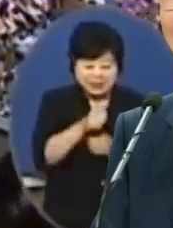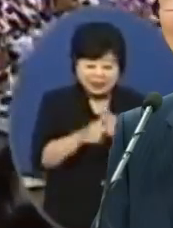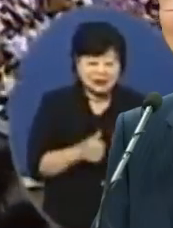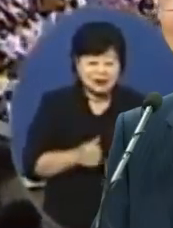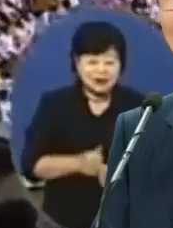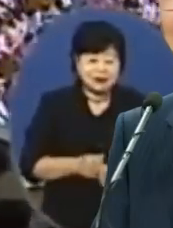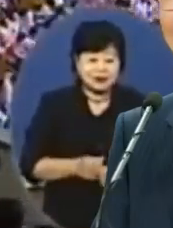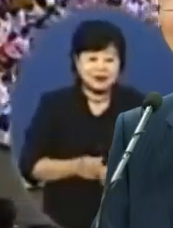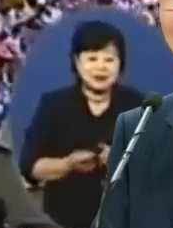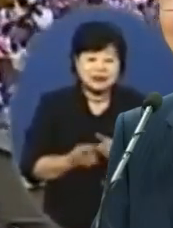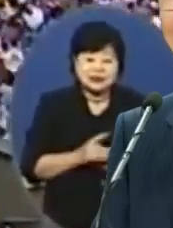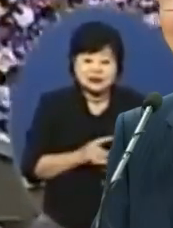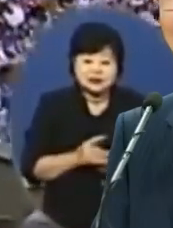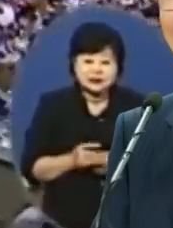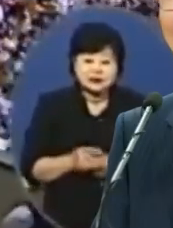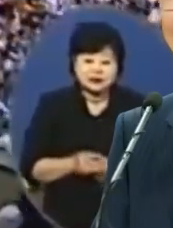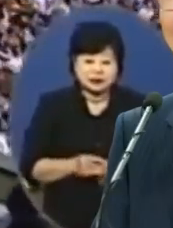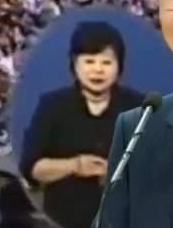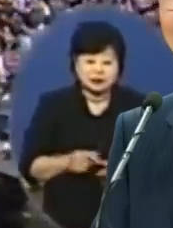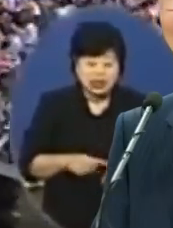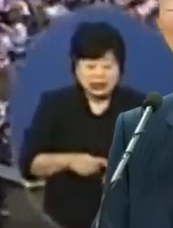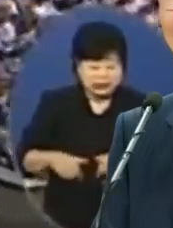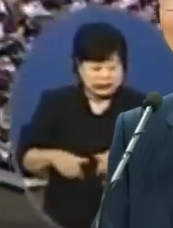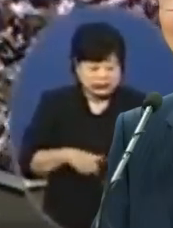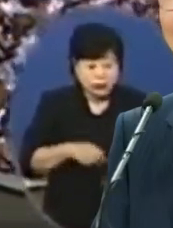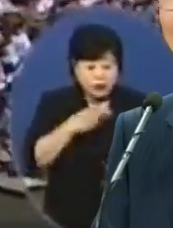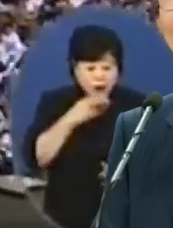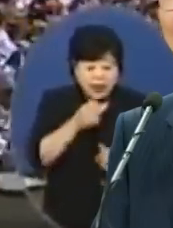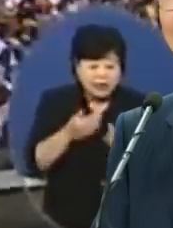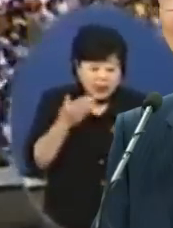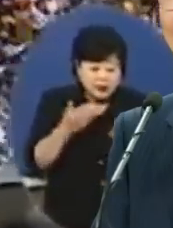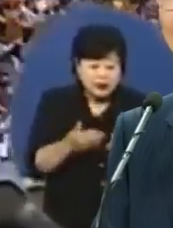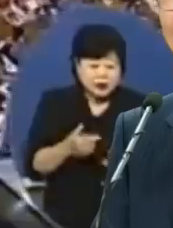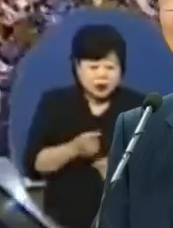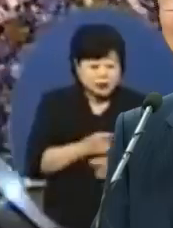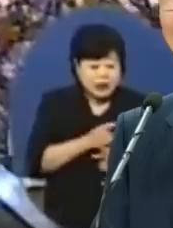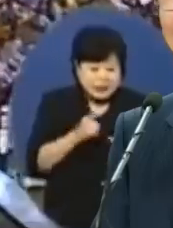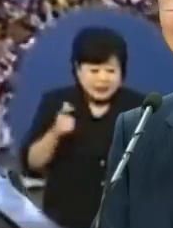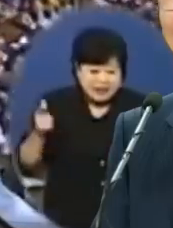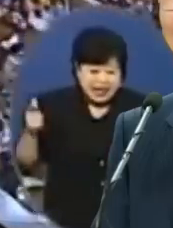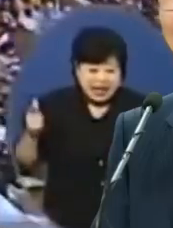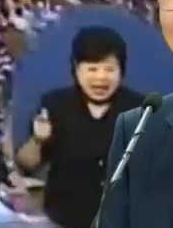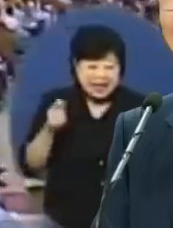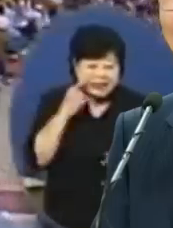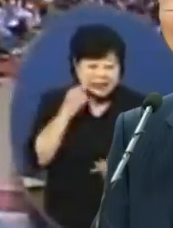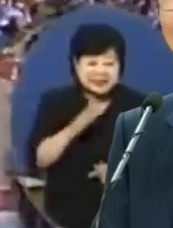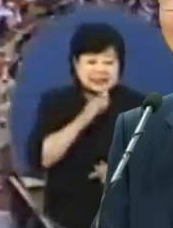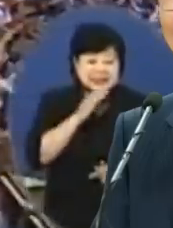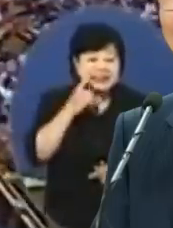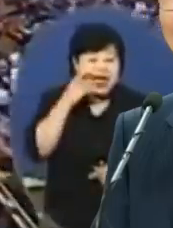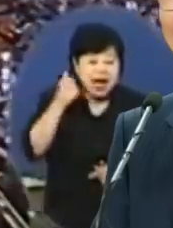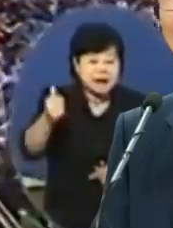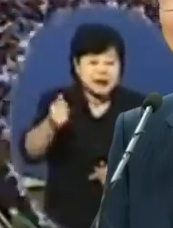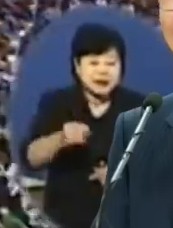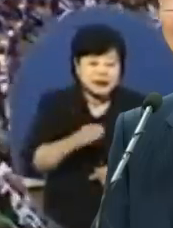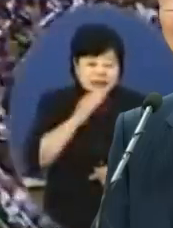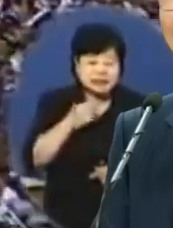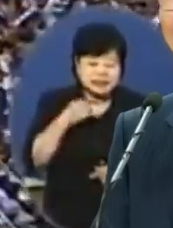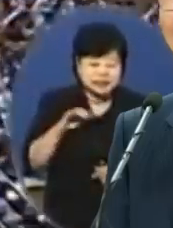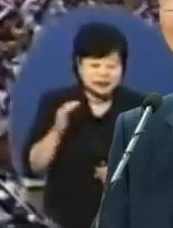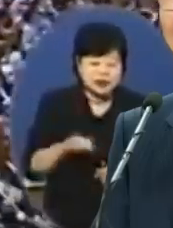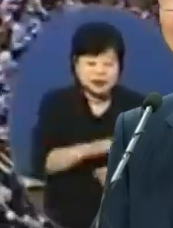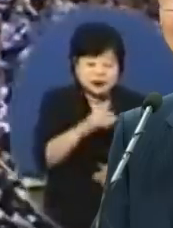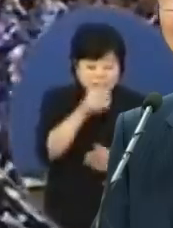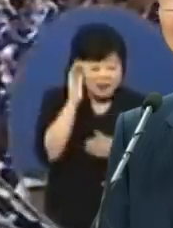하나님과 우리 사이에 조금도 그리낌이 없습니다. 하나님은 우리와 원수가 아닙니다. 친아버지인 것이요 친자녀들이 된